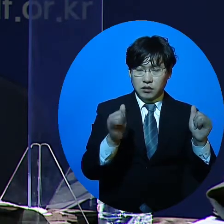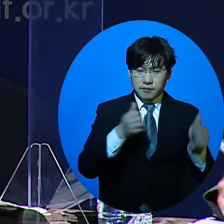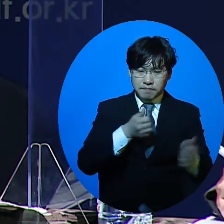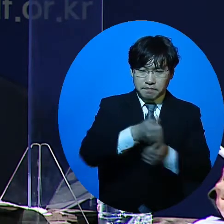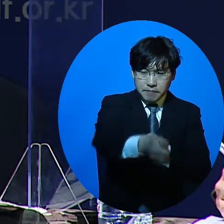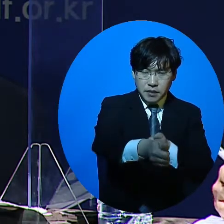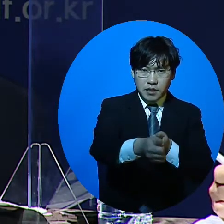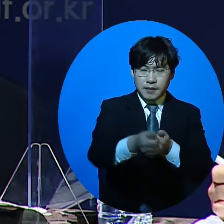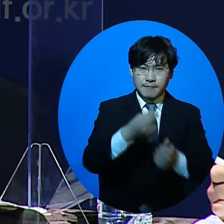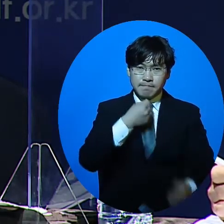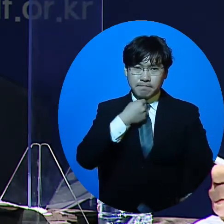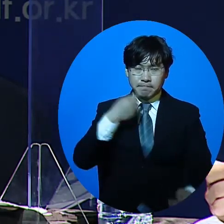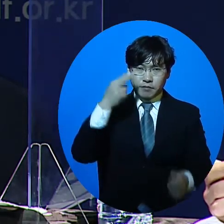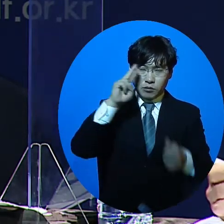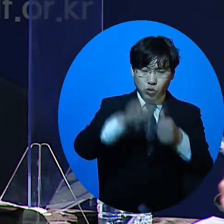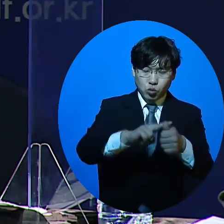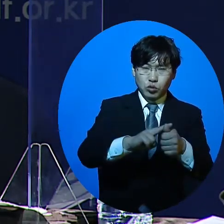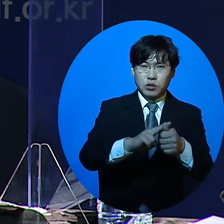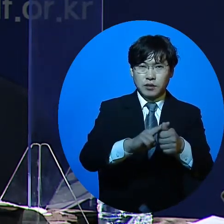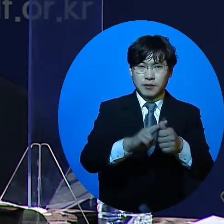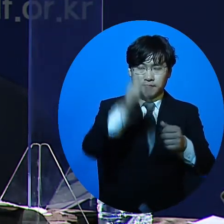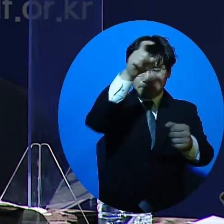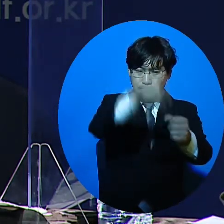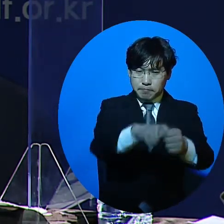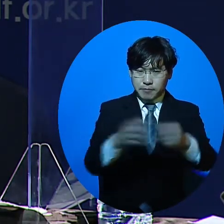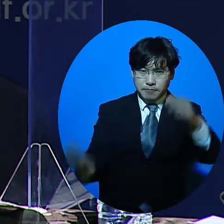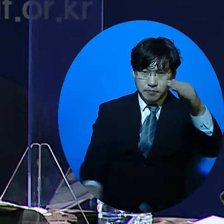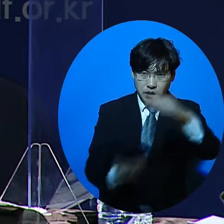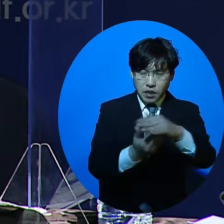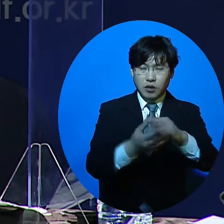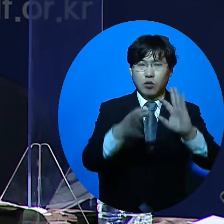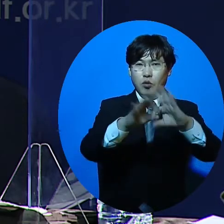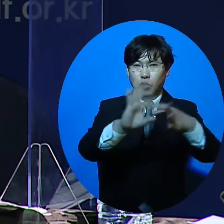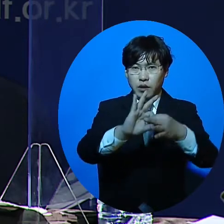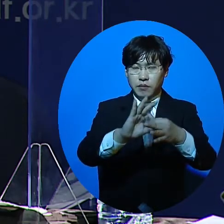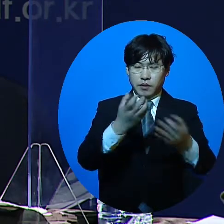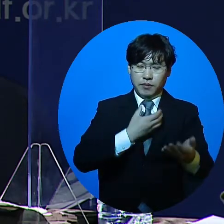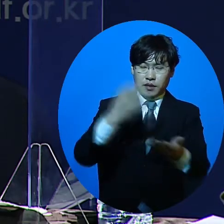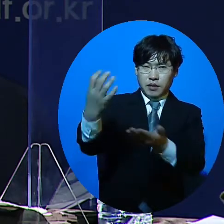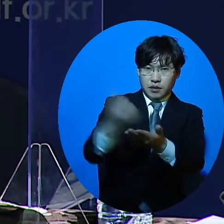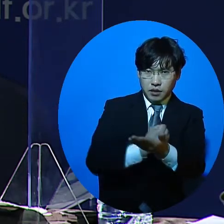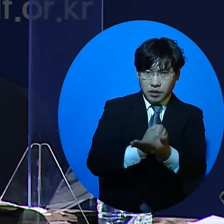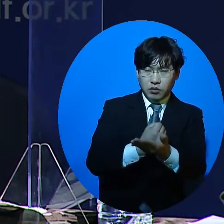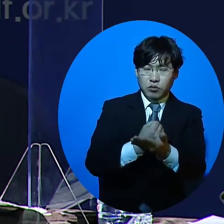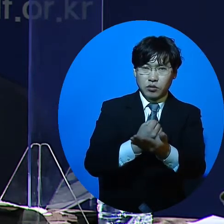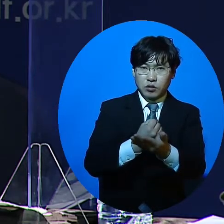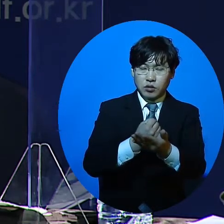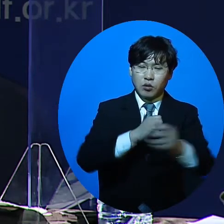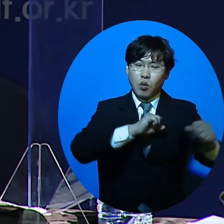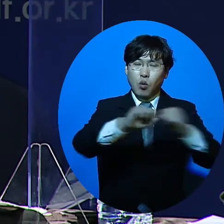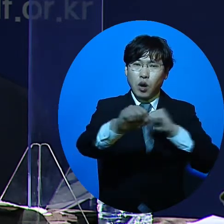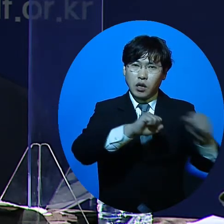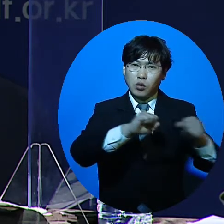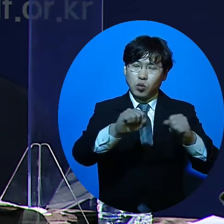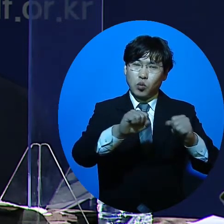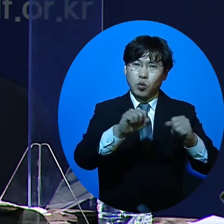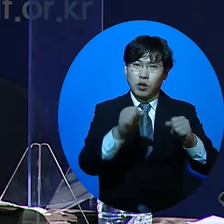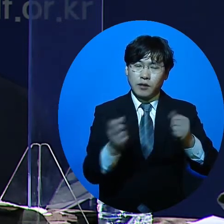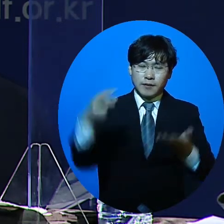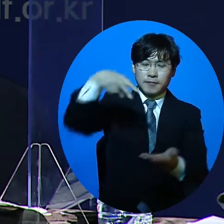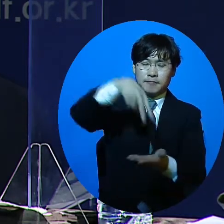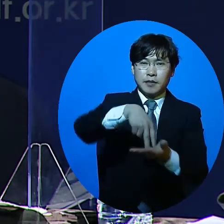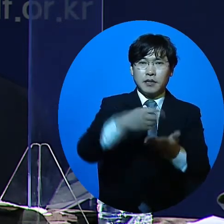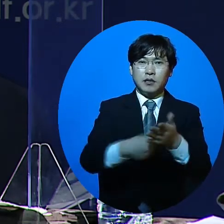자의지로 체육 활동을 시작을 해서 목표를 이루고 올림픽에서 메달도 따고 그런 어떤 명예로운 자리에